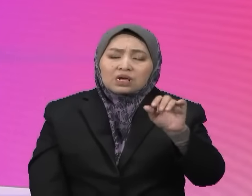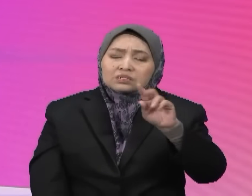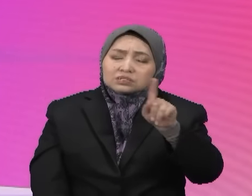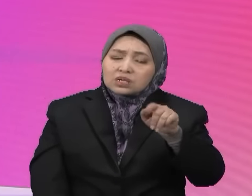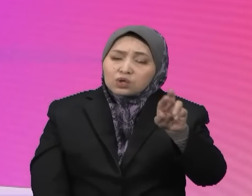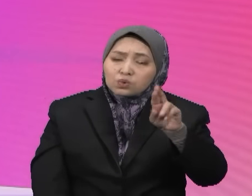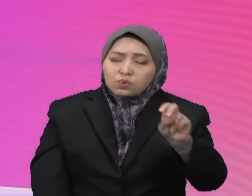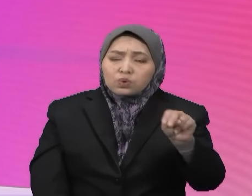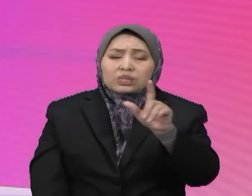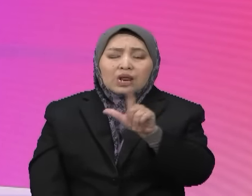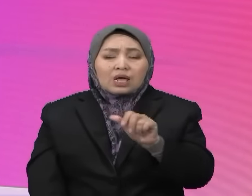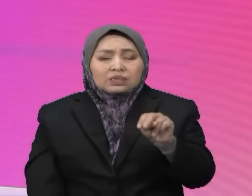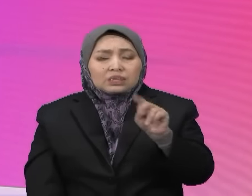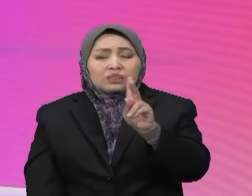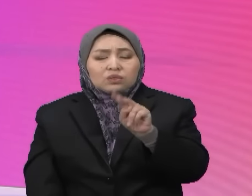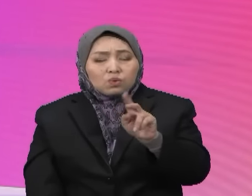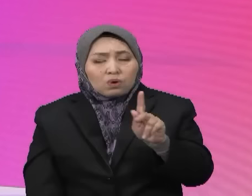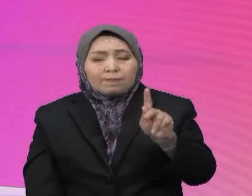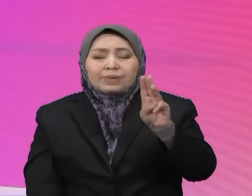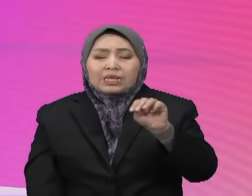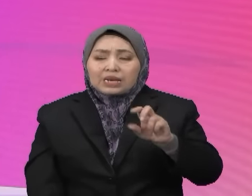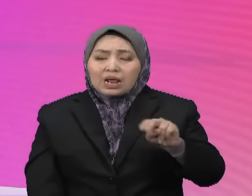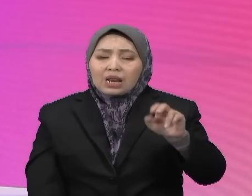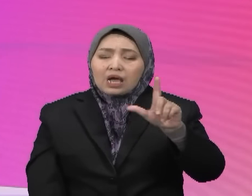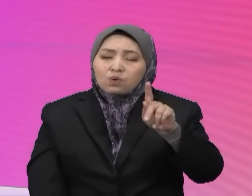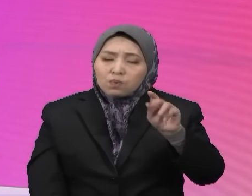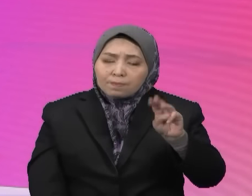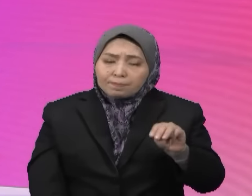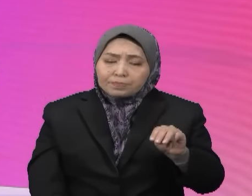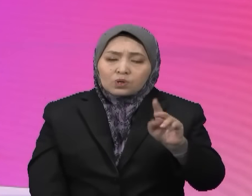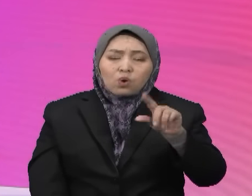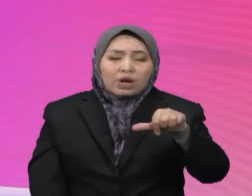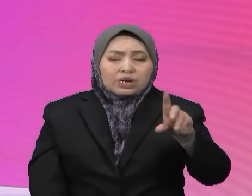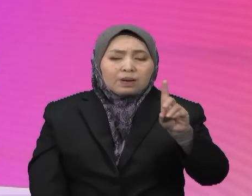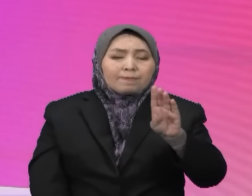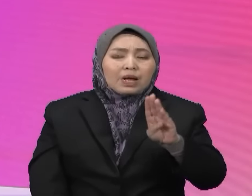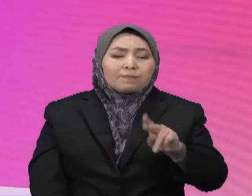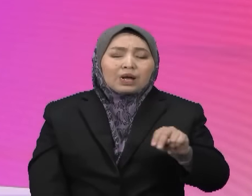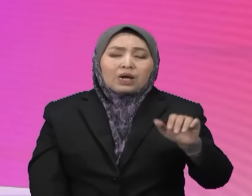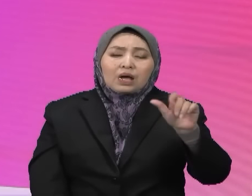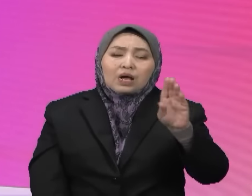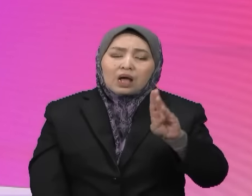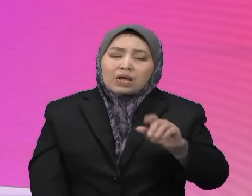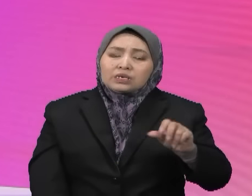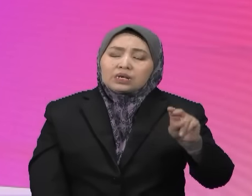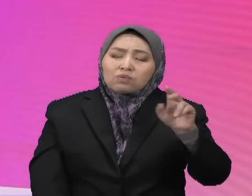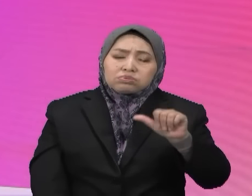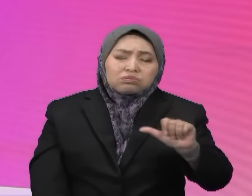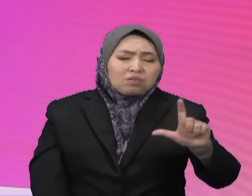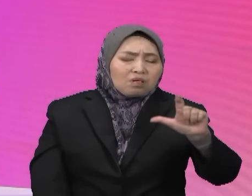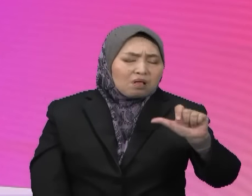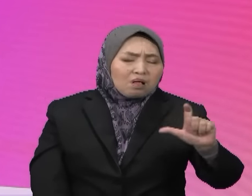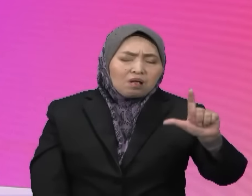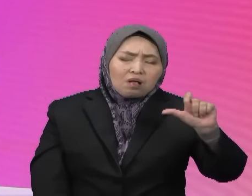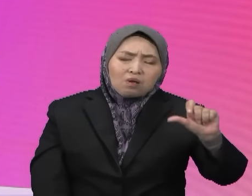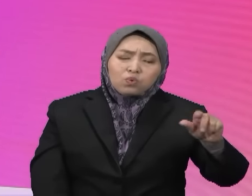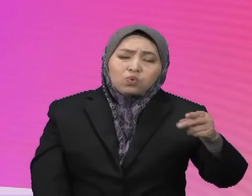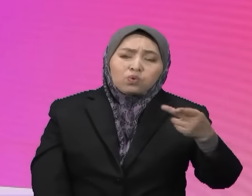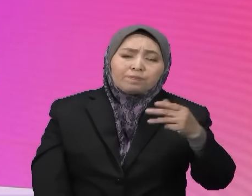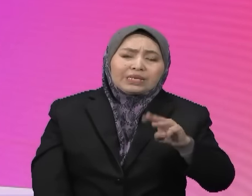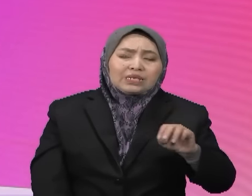تَعْتَذِرُوا لَنْ نُؤْمِنَ لَكُمْ قَدْ نَبَّأَنَا